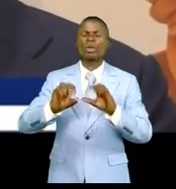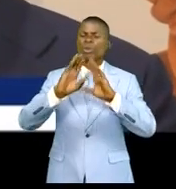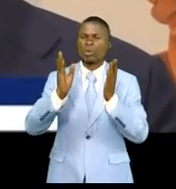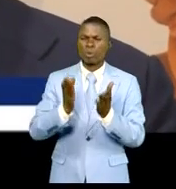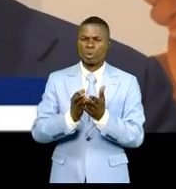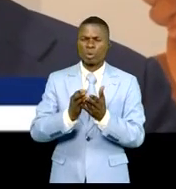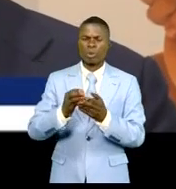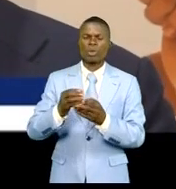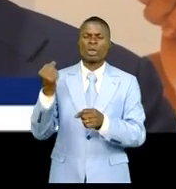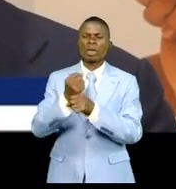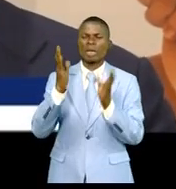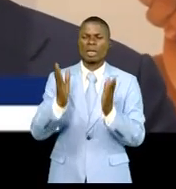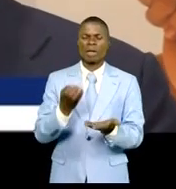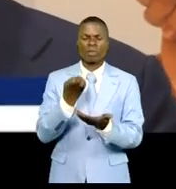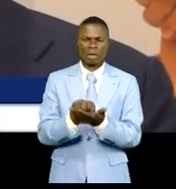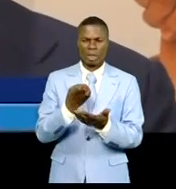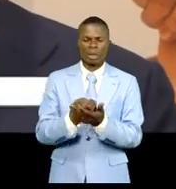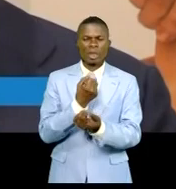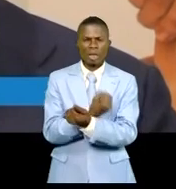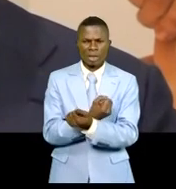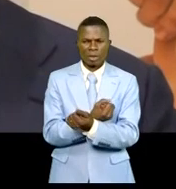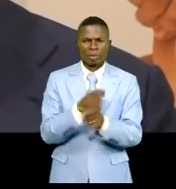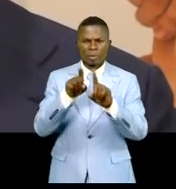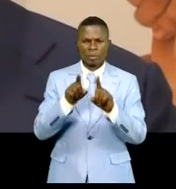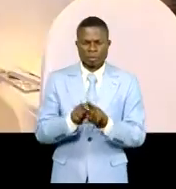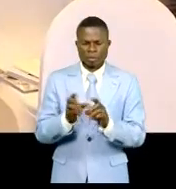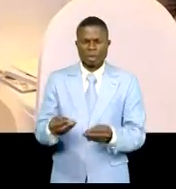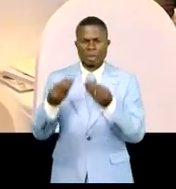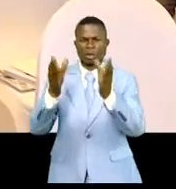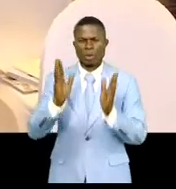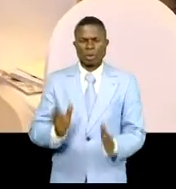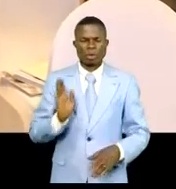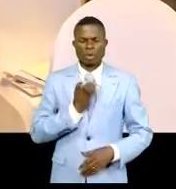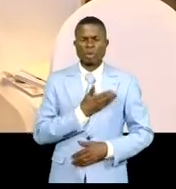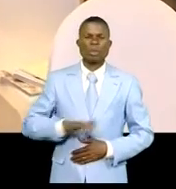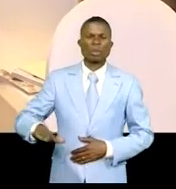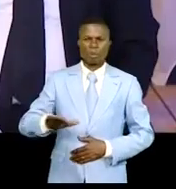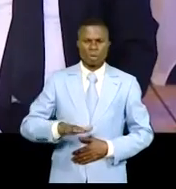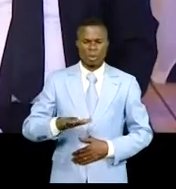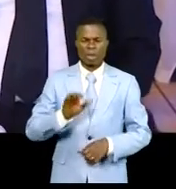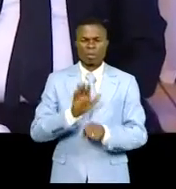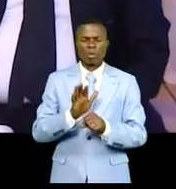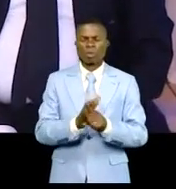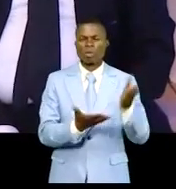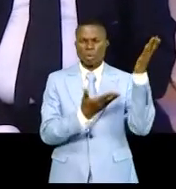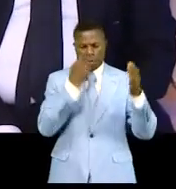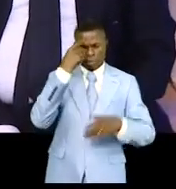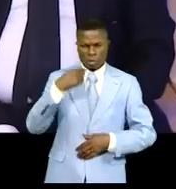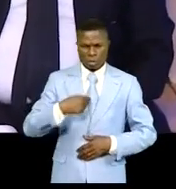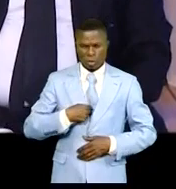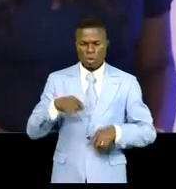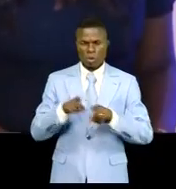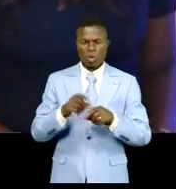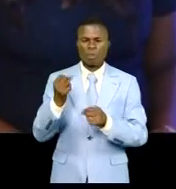des opérateurs économiques à respecter les dispositions réglementaires de la RDC. Il est important pour nous en tant qu'opérateurs